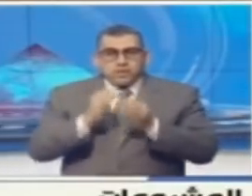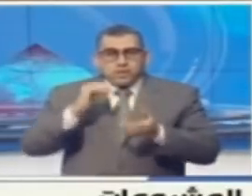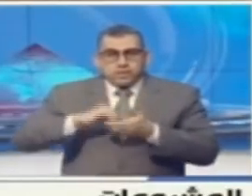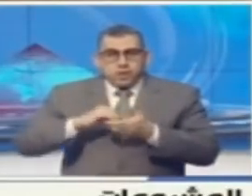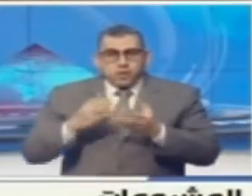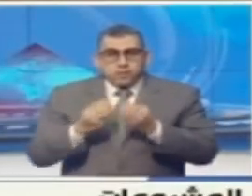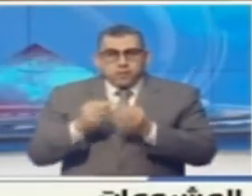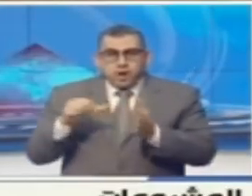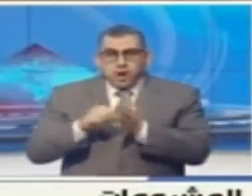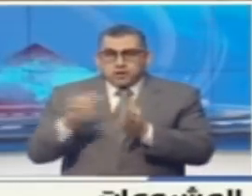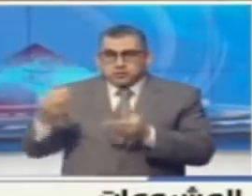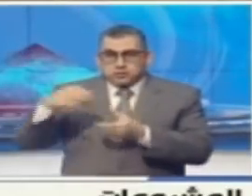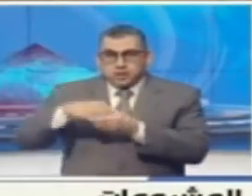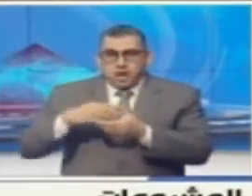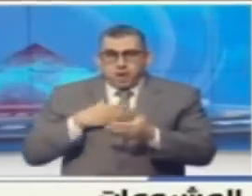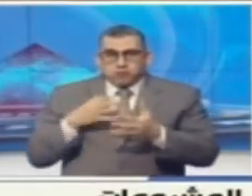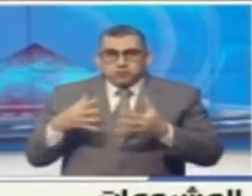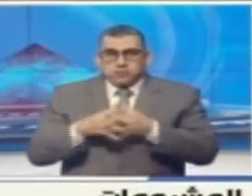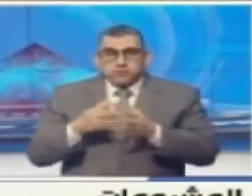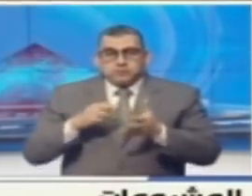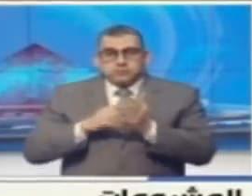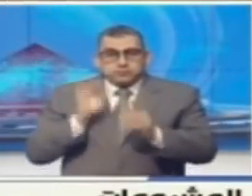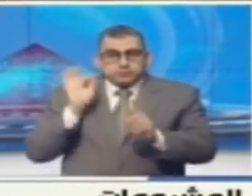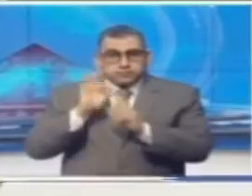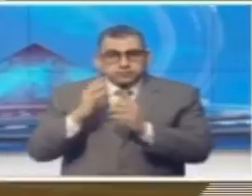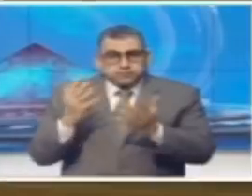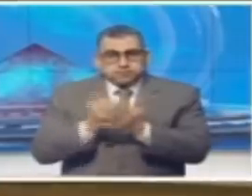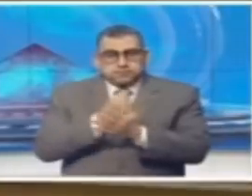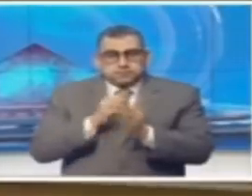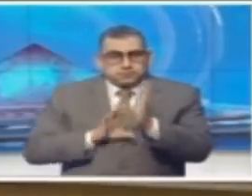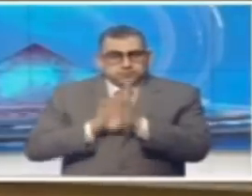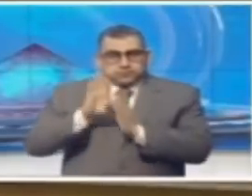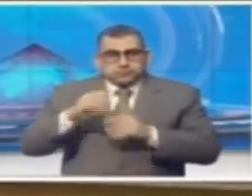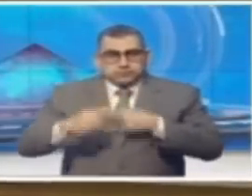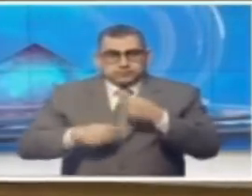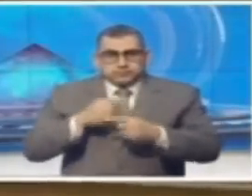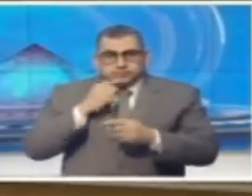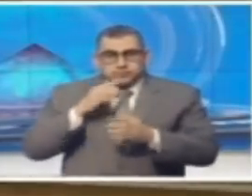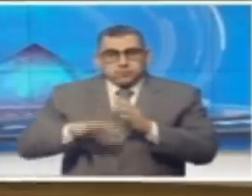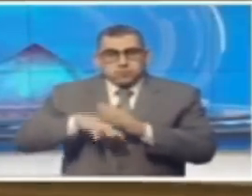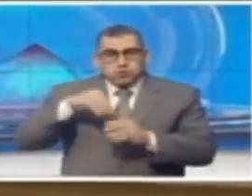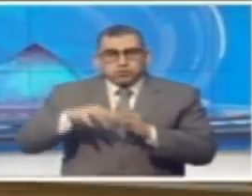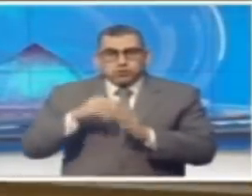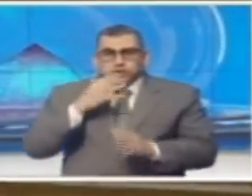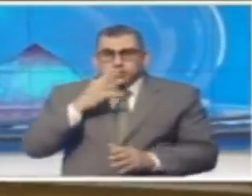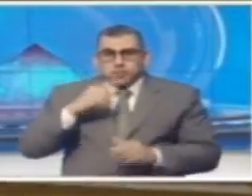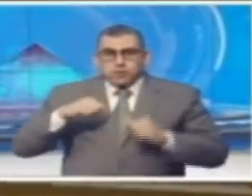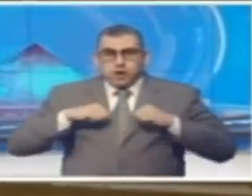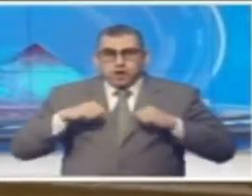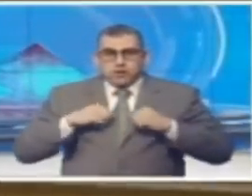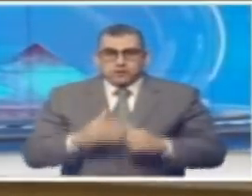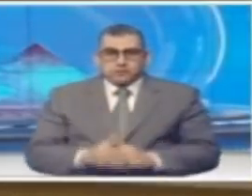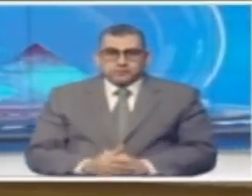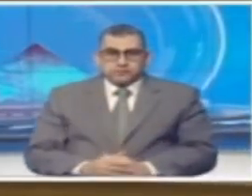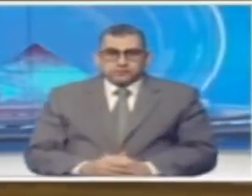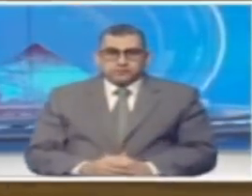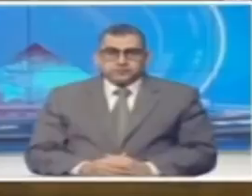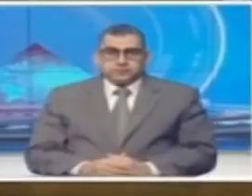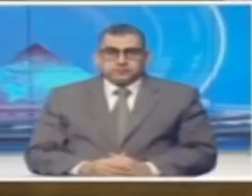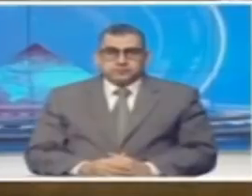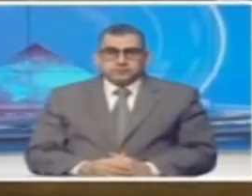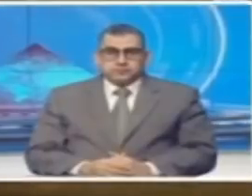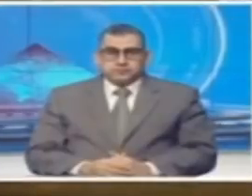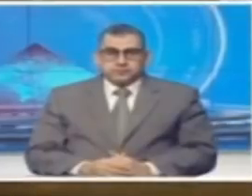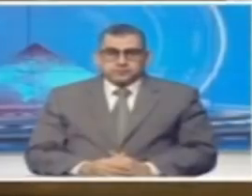والاجتماعي بالتعاون مع القطاع الخاص بما يحقق أهداف التنمية المستدامة في المشروعات الشبابية والرياضية.